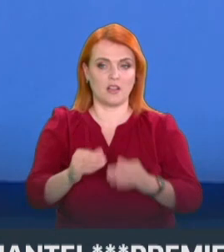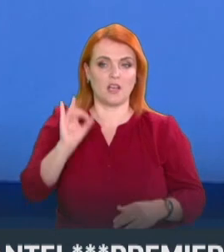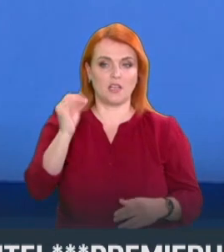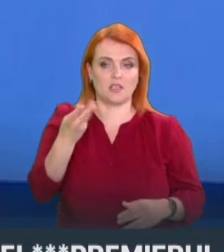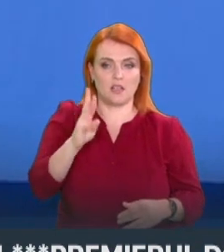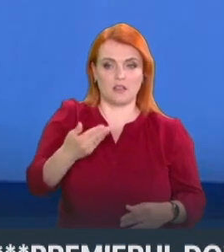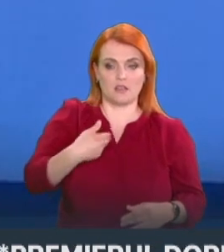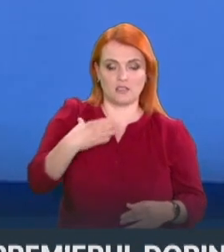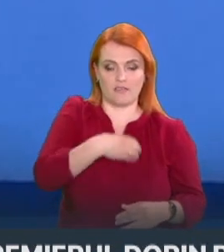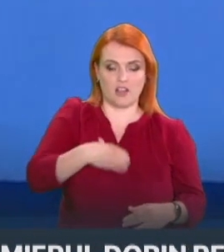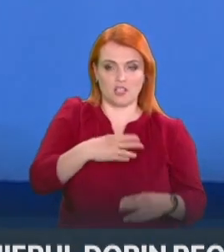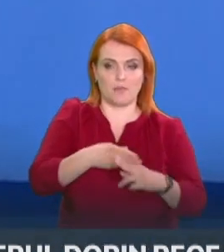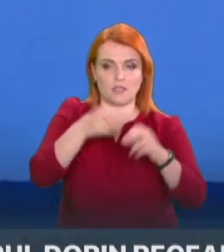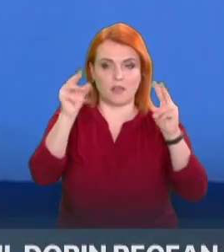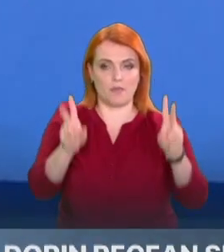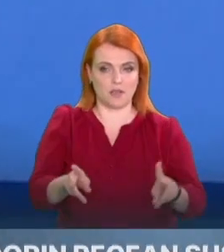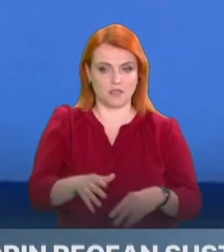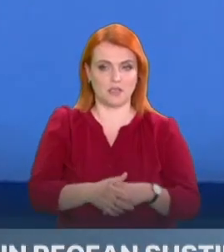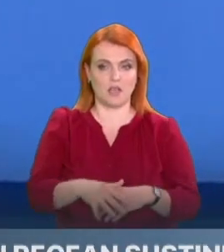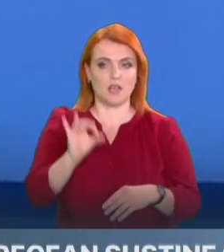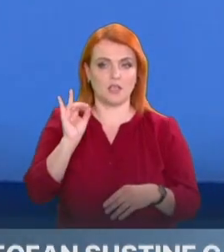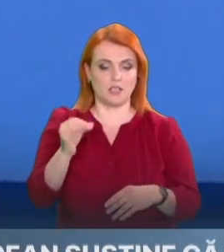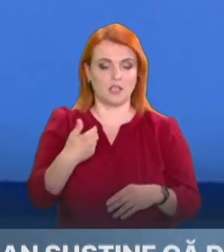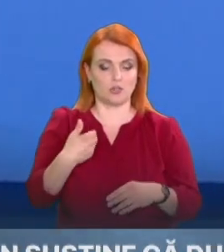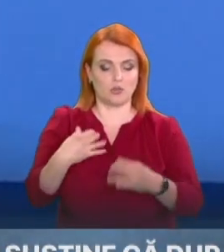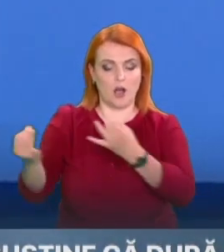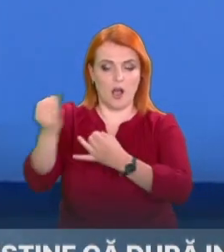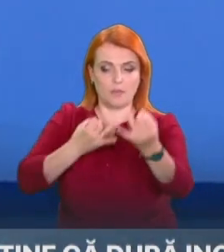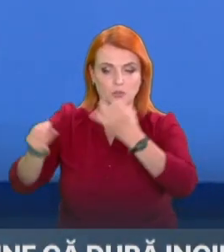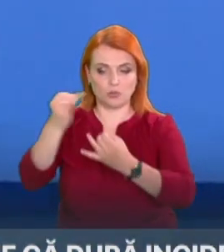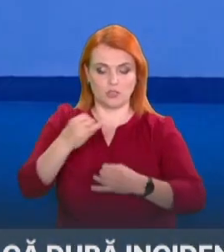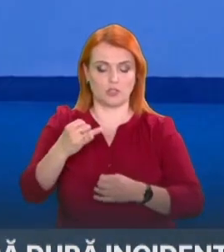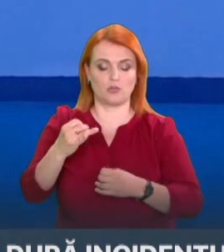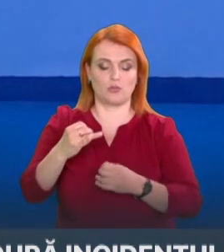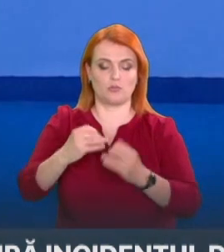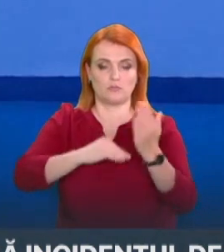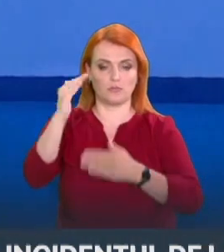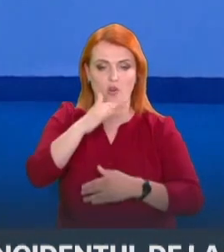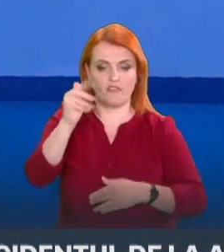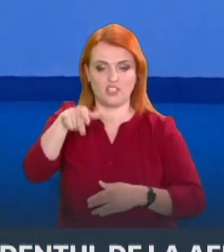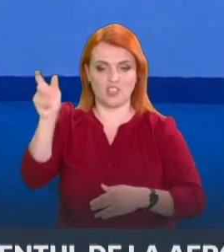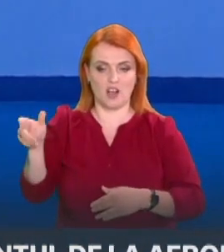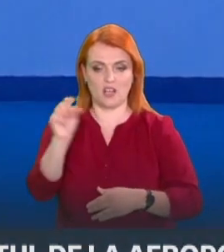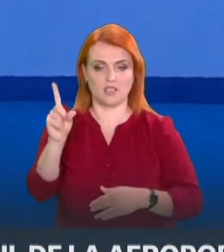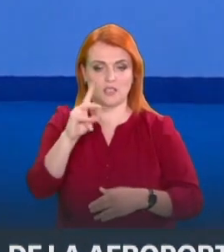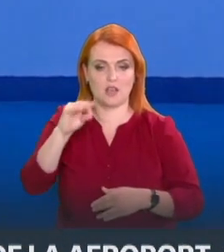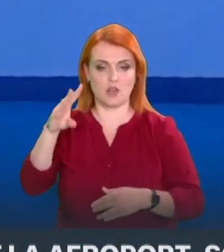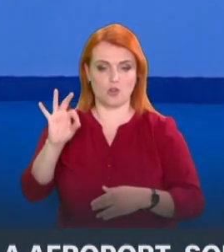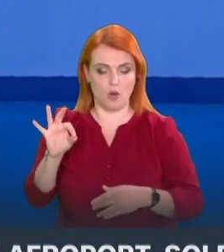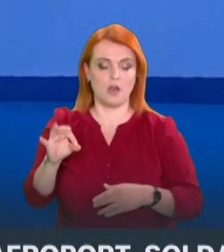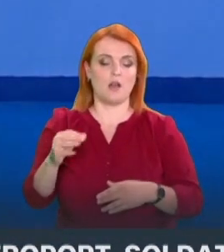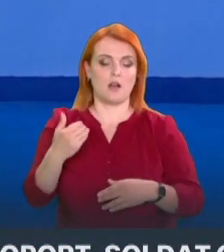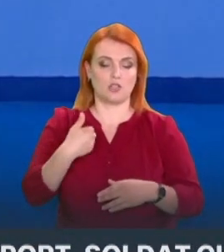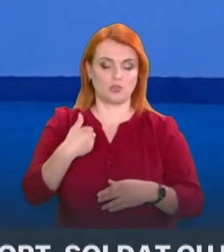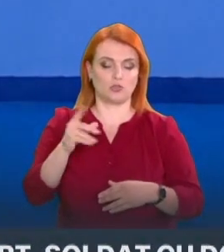vor permite. Da, deci vreau să discutăm cu partenerii noștri toate aceste lucruri și în acest fel vom lupta pentru aceste